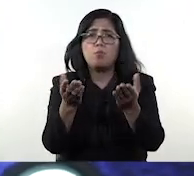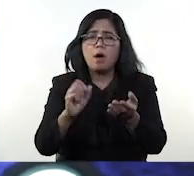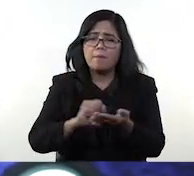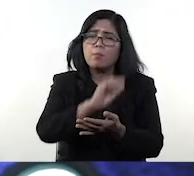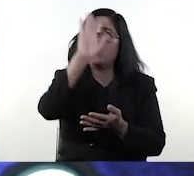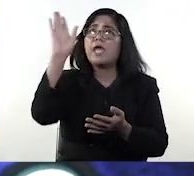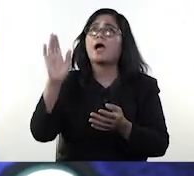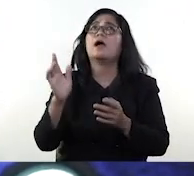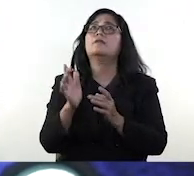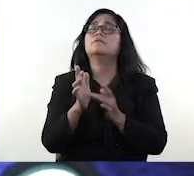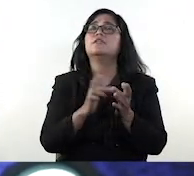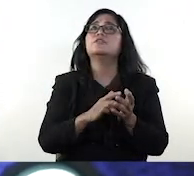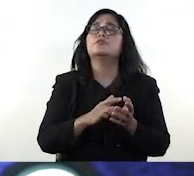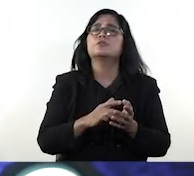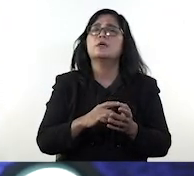kepada kok